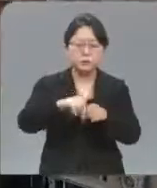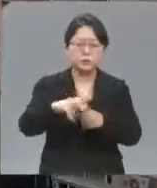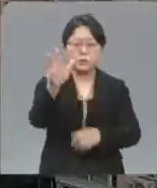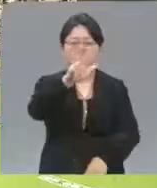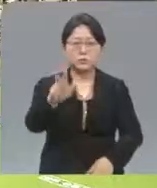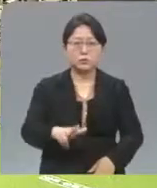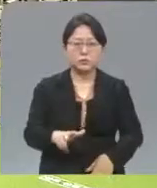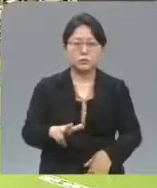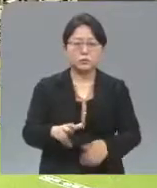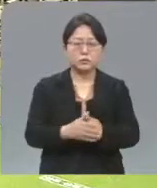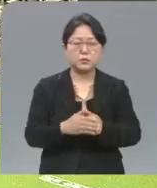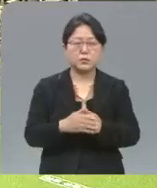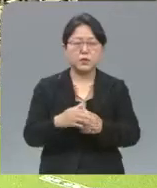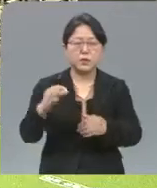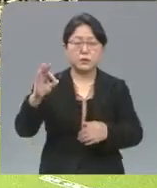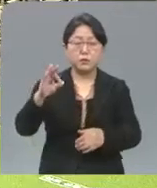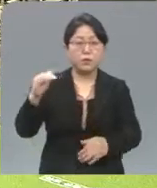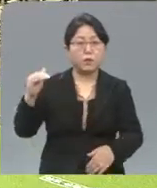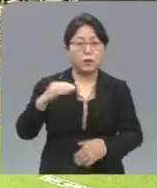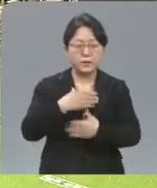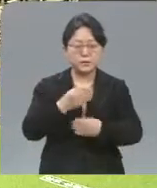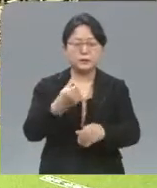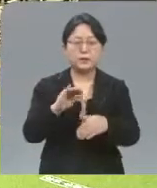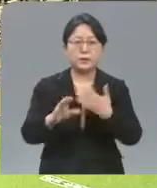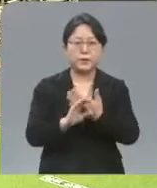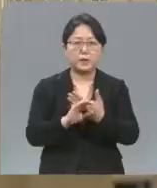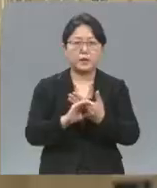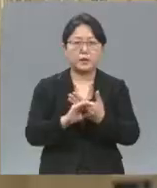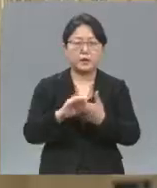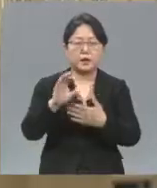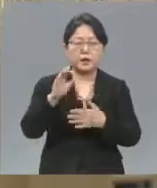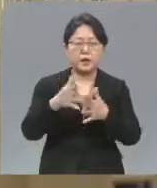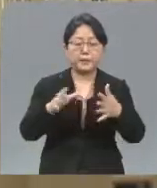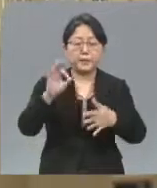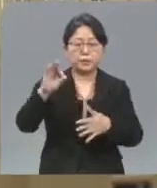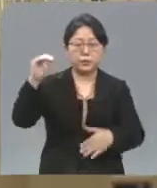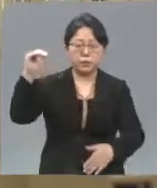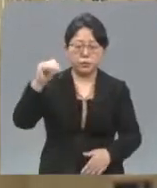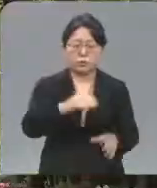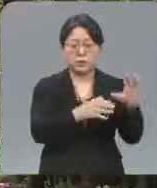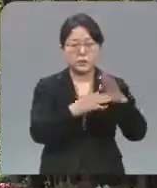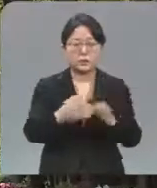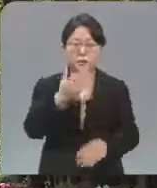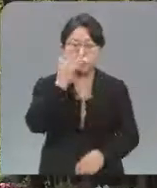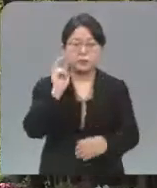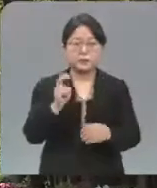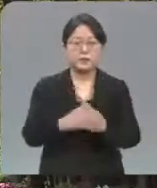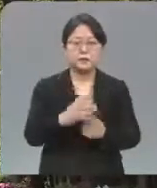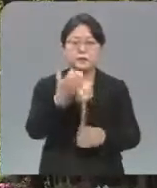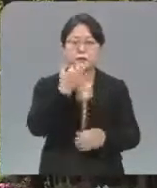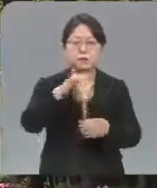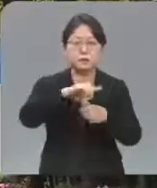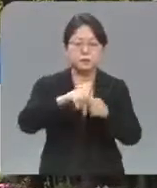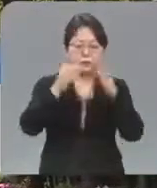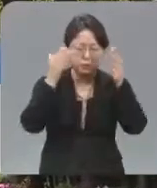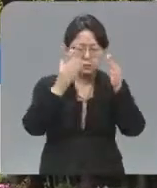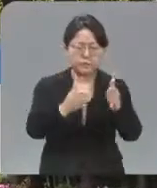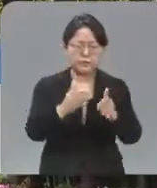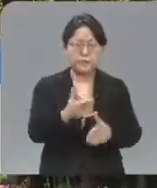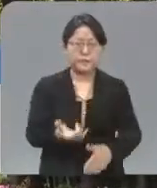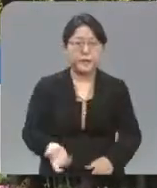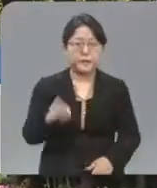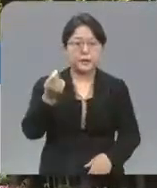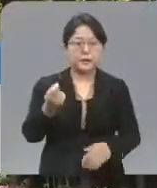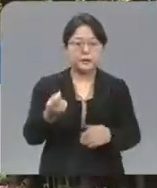전국적으로 시장이 더욱 안정화되면 광주 아파트 가격 하락세도 지속될 수 있는 겁니다. 이게 수도권으로 쏠림 현상이 더